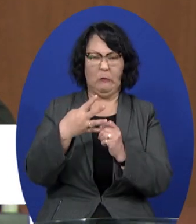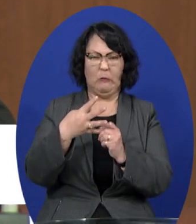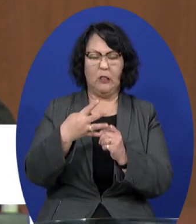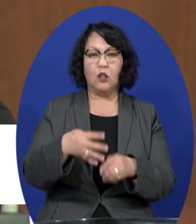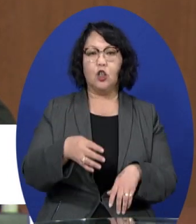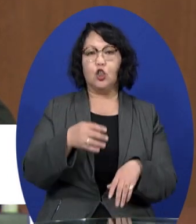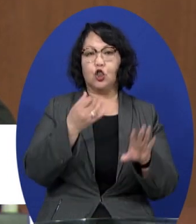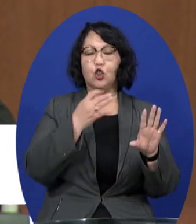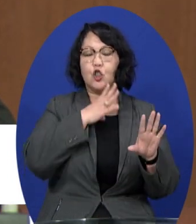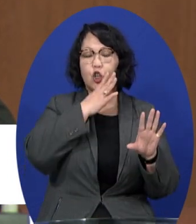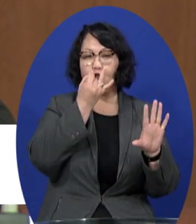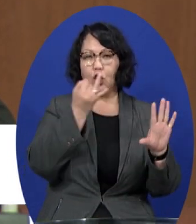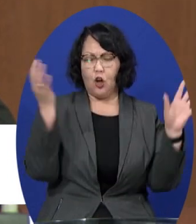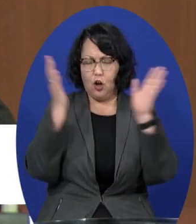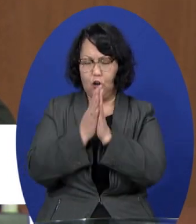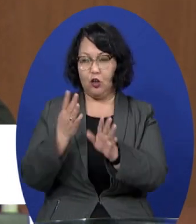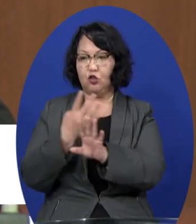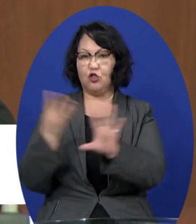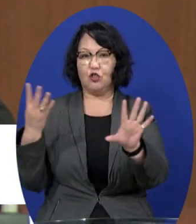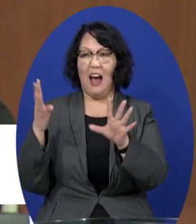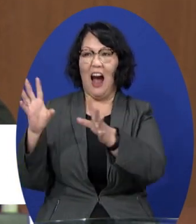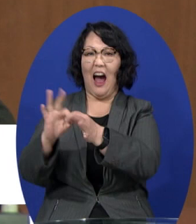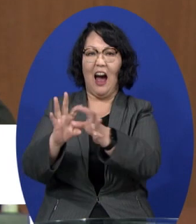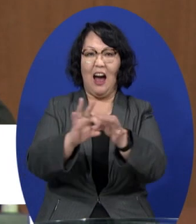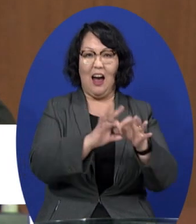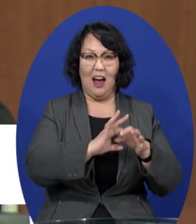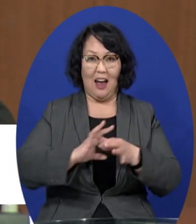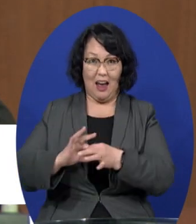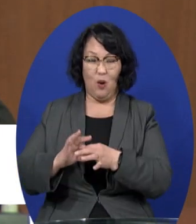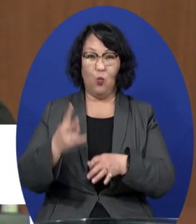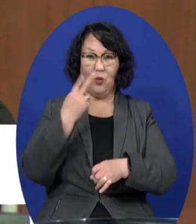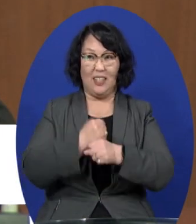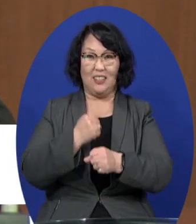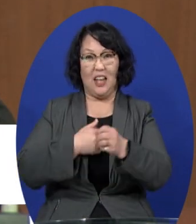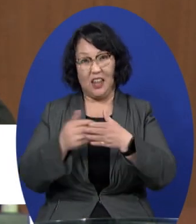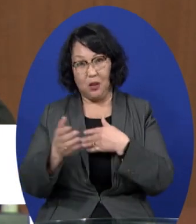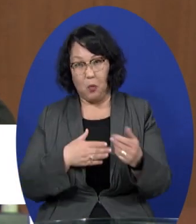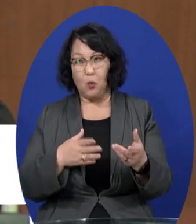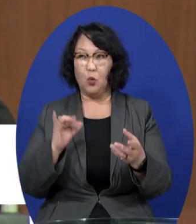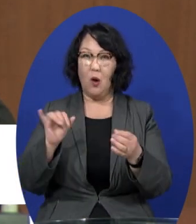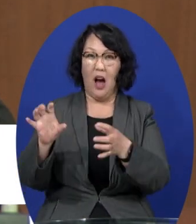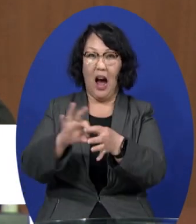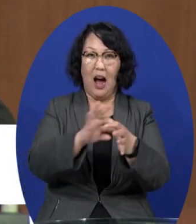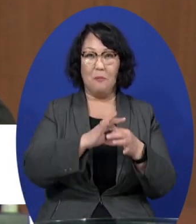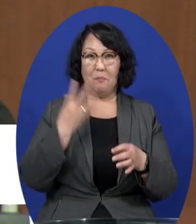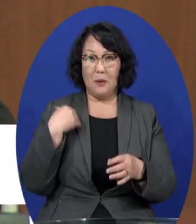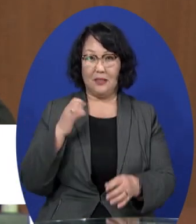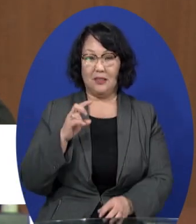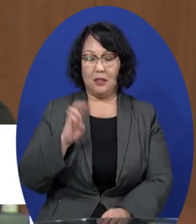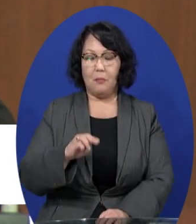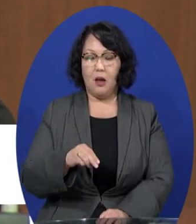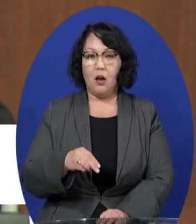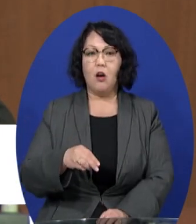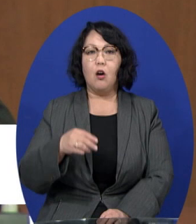цагаас 21 цаг хүртэл одоо эхлэх буюу хязгаарлах цаг нь байна. За 2-3